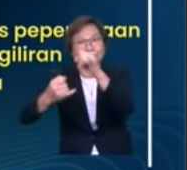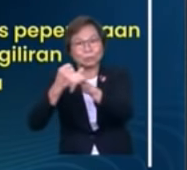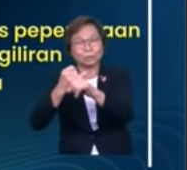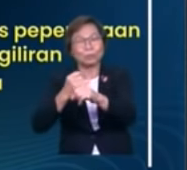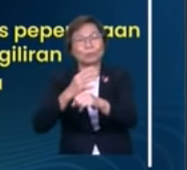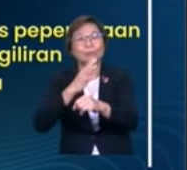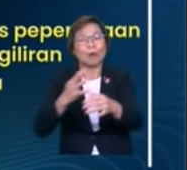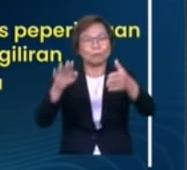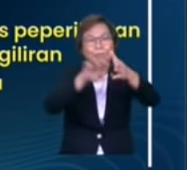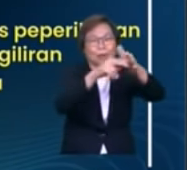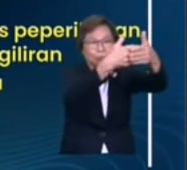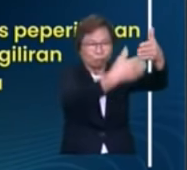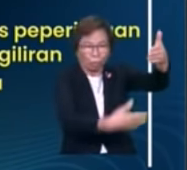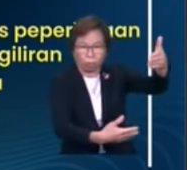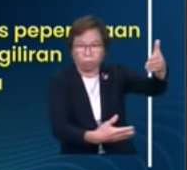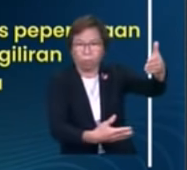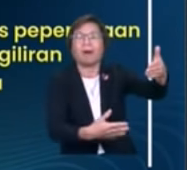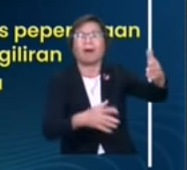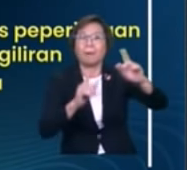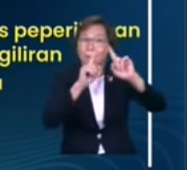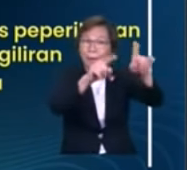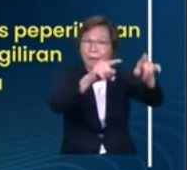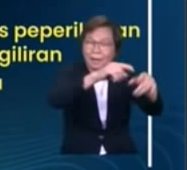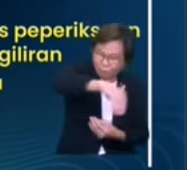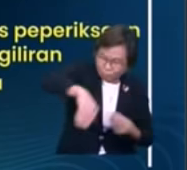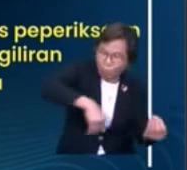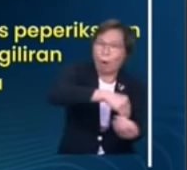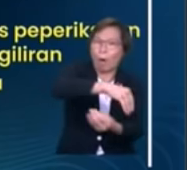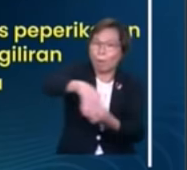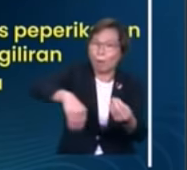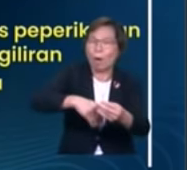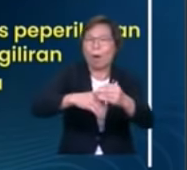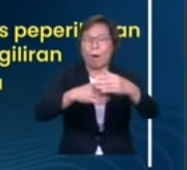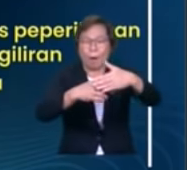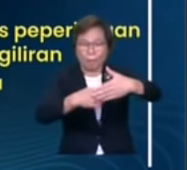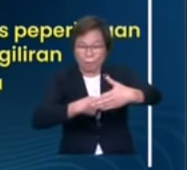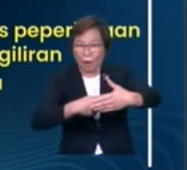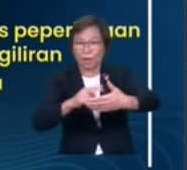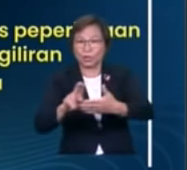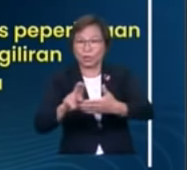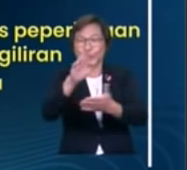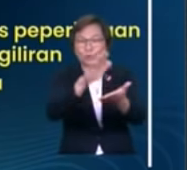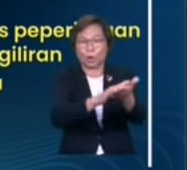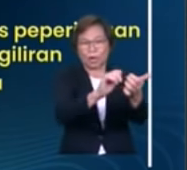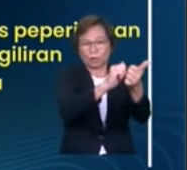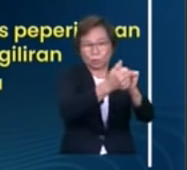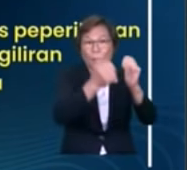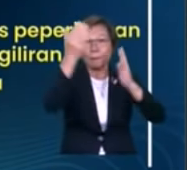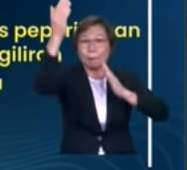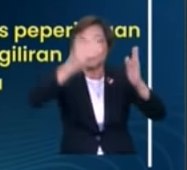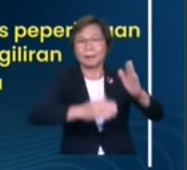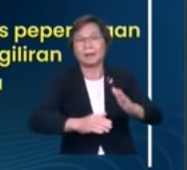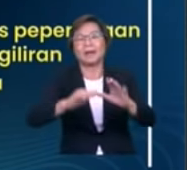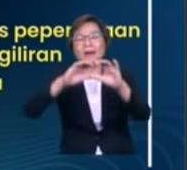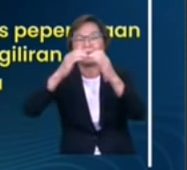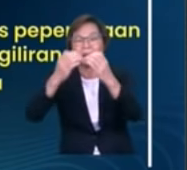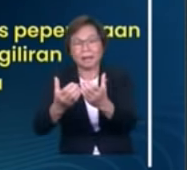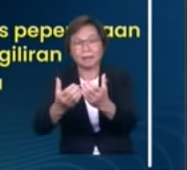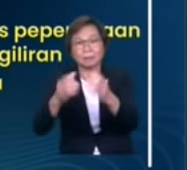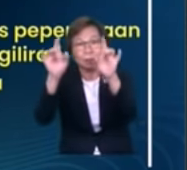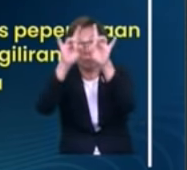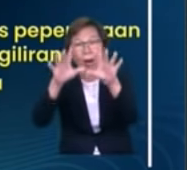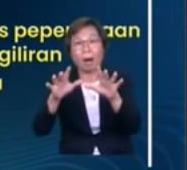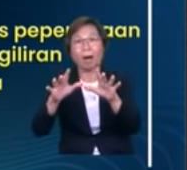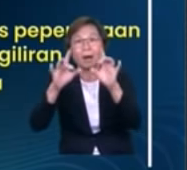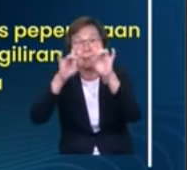dalam senarai itu hadir secara penggiliran murid prayuna mesti sekolah suka Malaysia dan murid kelas profesional